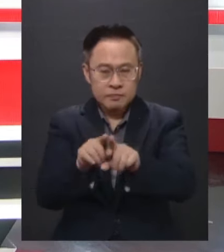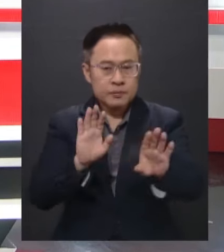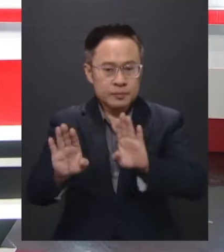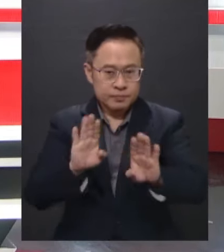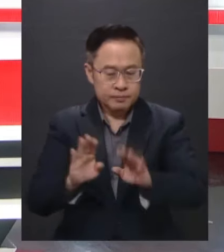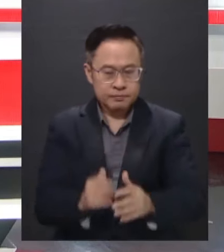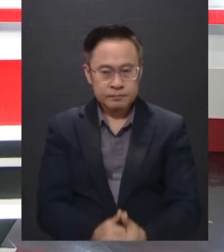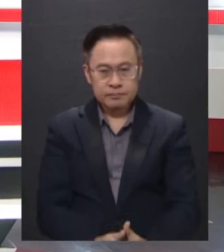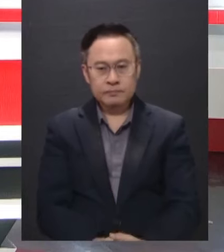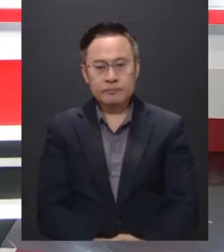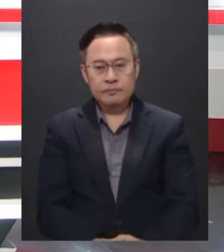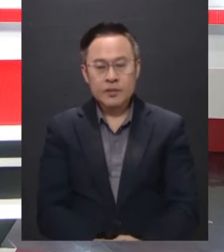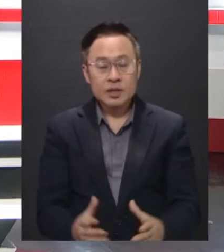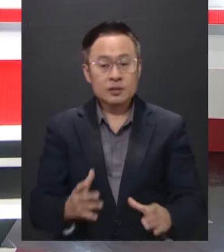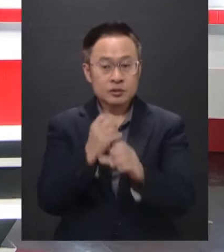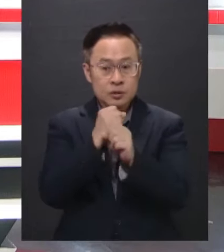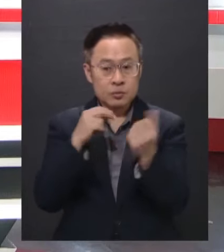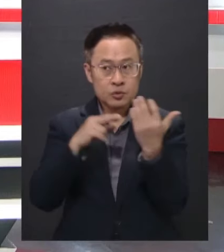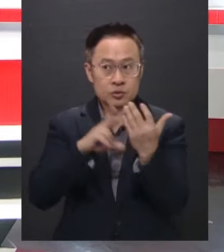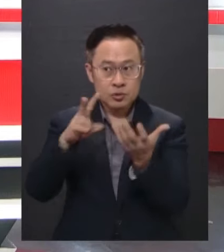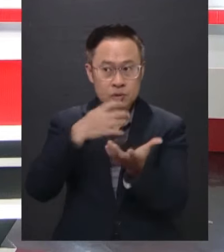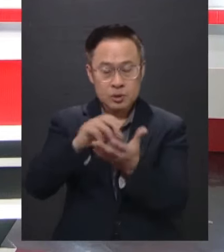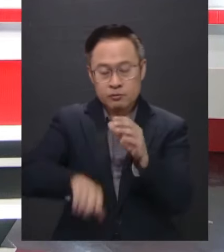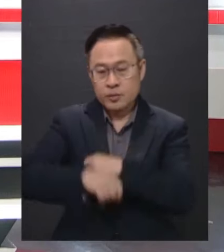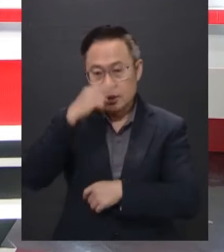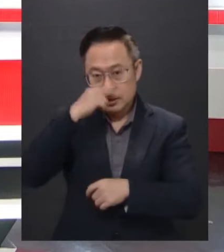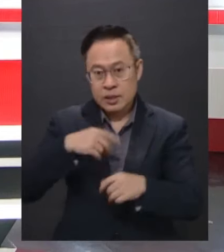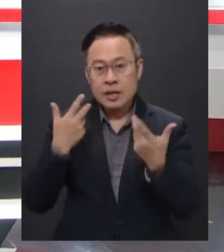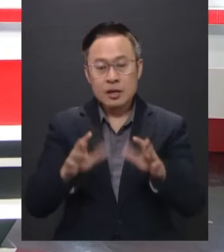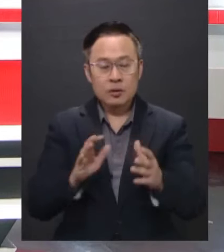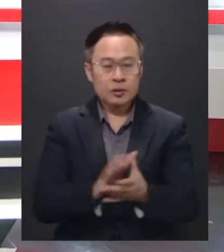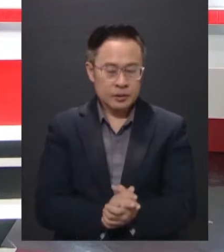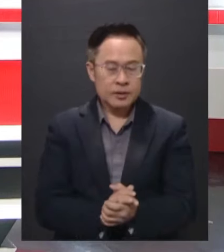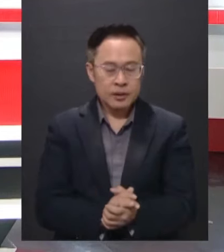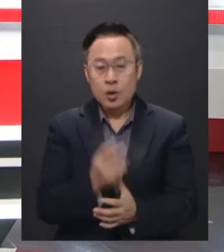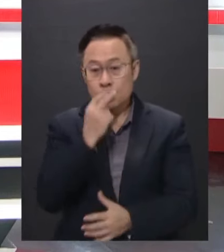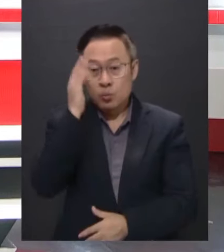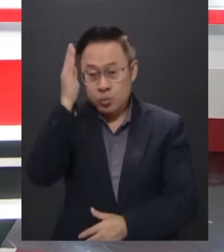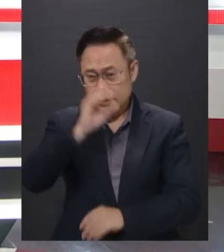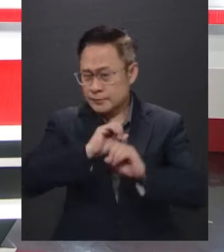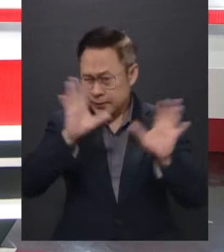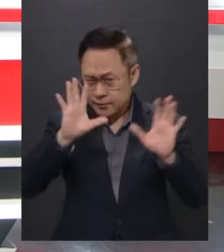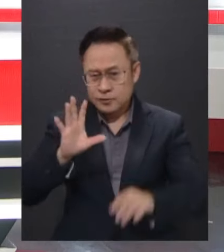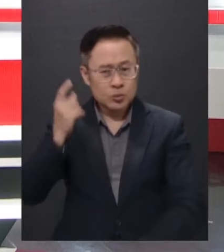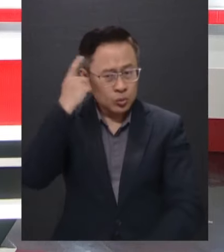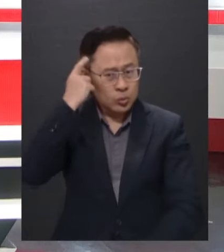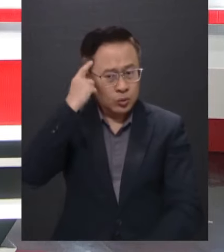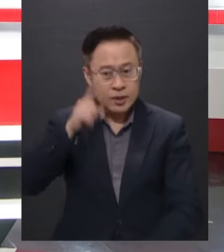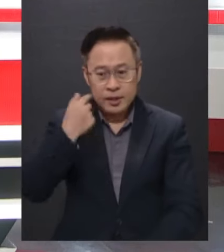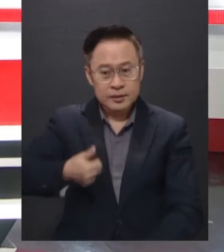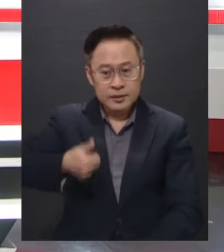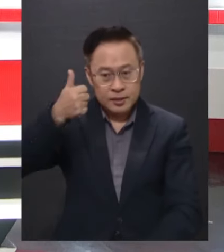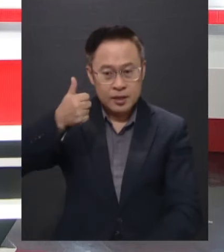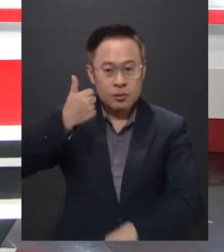ย่างต่อเนื่องด้วย ถูกต้องค่ะอันนี้เป็นเรื่องราวของวงการฟุตบอลไทยนะคะตื่นเต้นมากๆเพราะว่าวันพรุ่งนี้แล้วนะคะที่เราจะได้ท